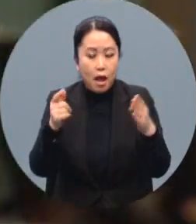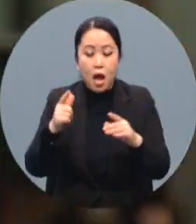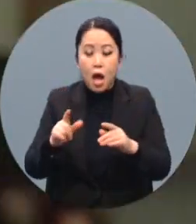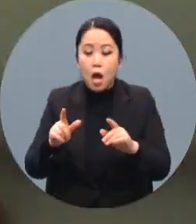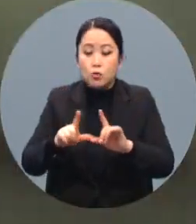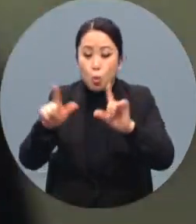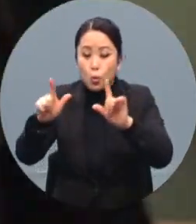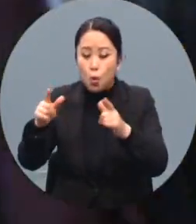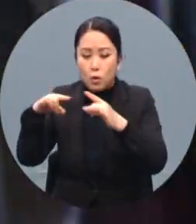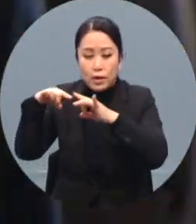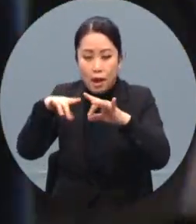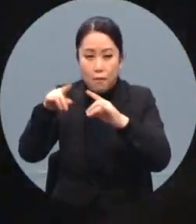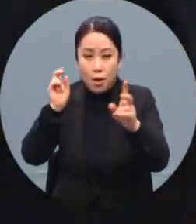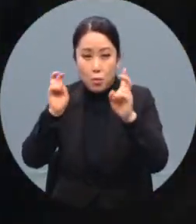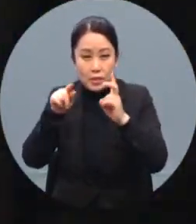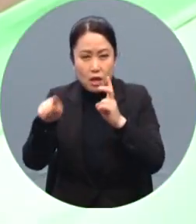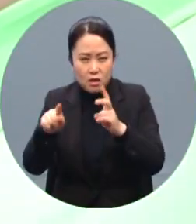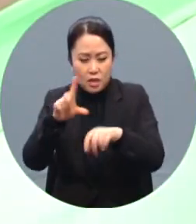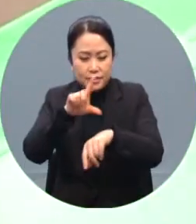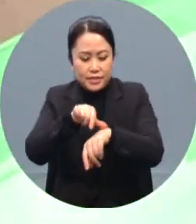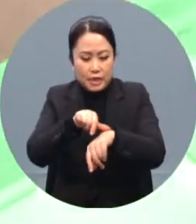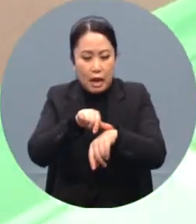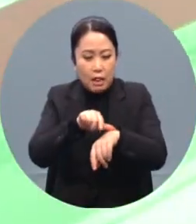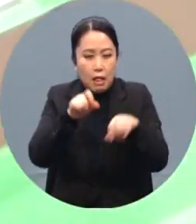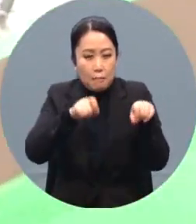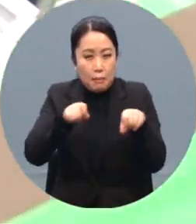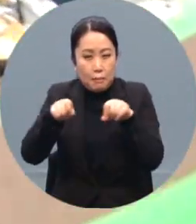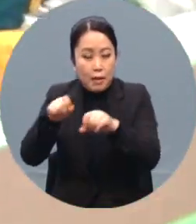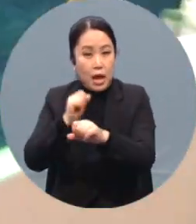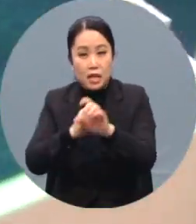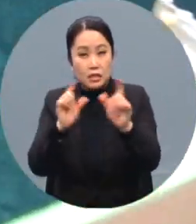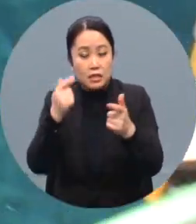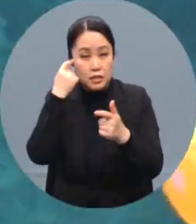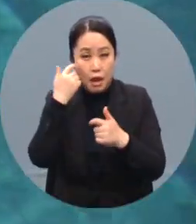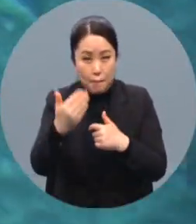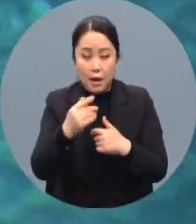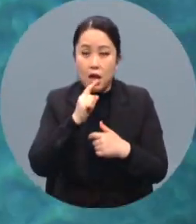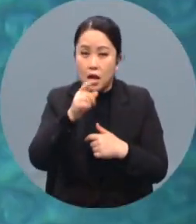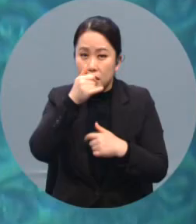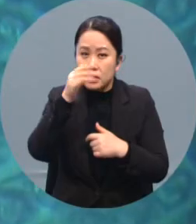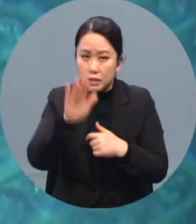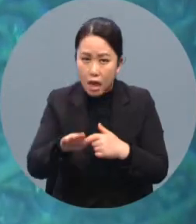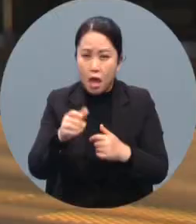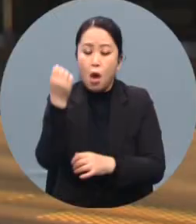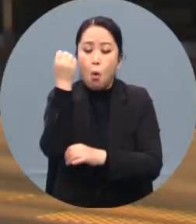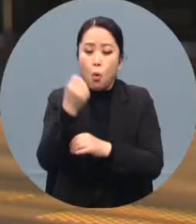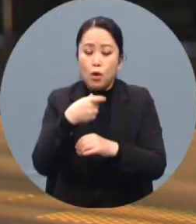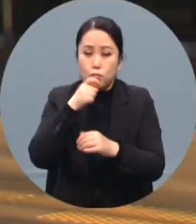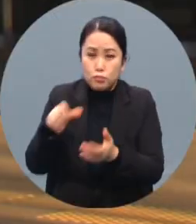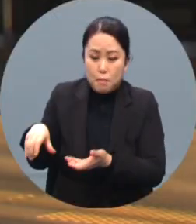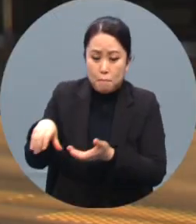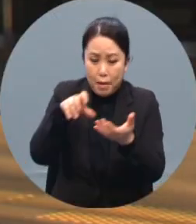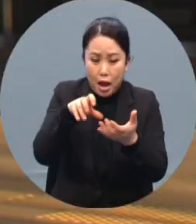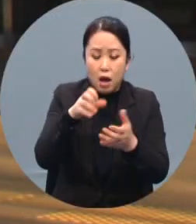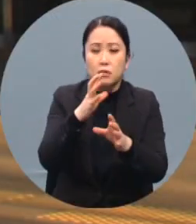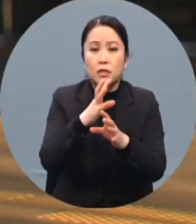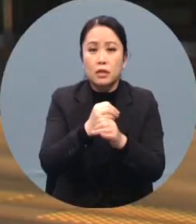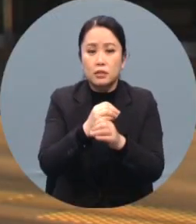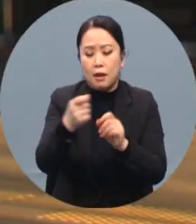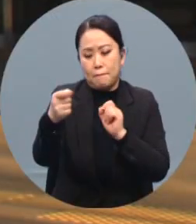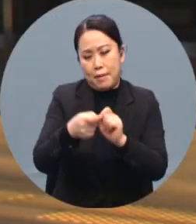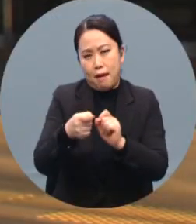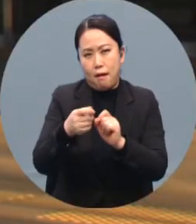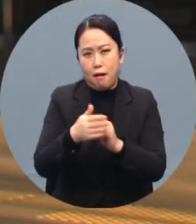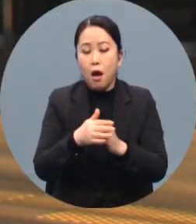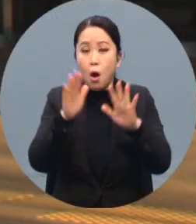전략을 쓰는 것 아니냐는 의혹이 나오는 가운데 원전 오염수 방류 시점은 다가오고 있습니다. 일본 측은 오는